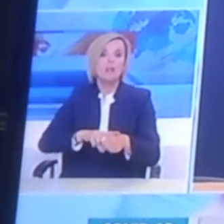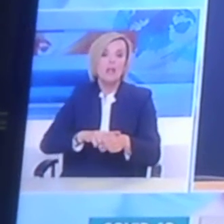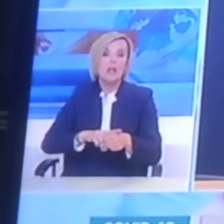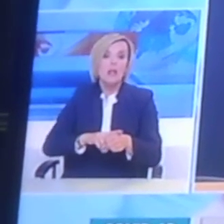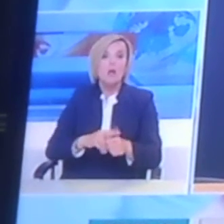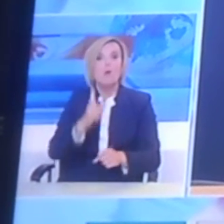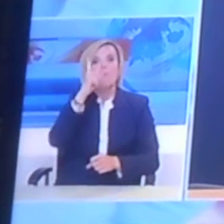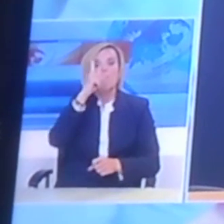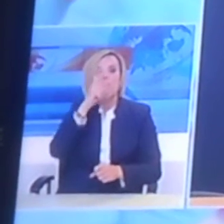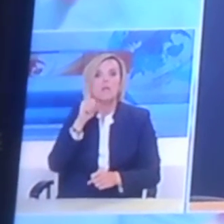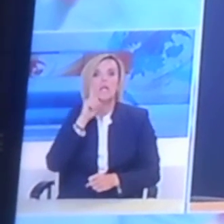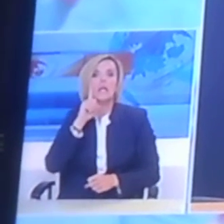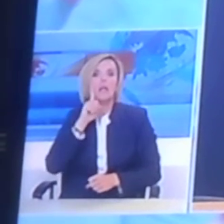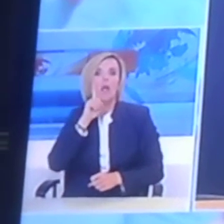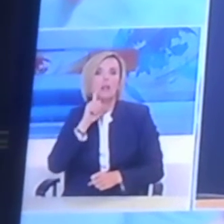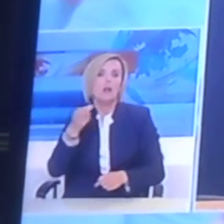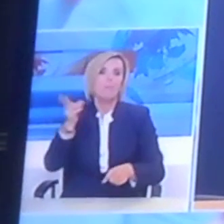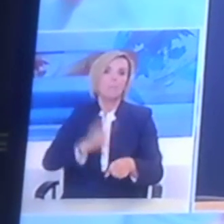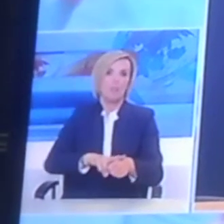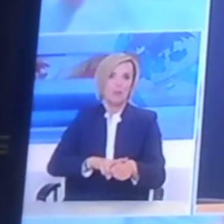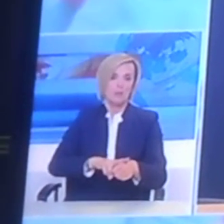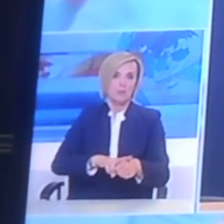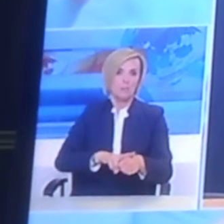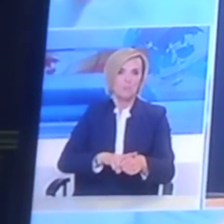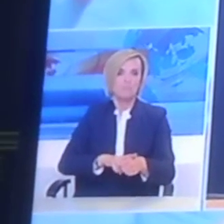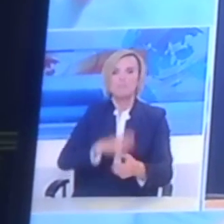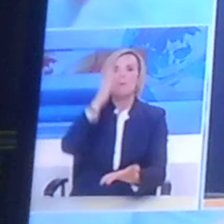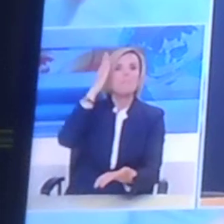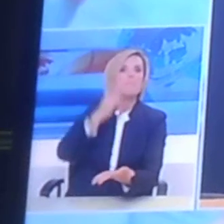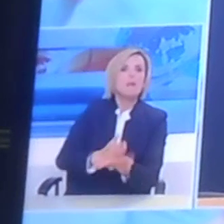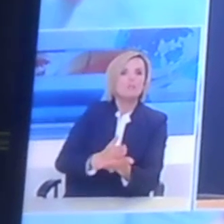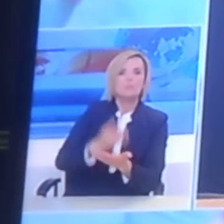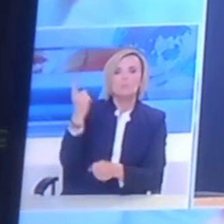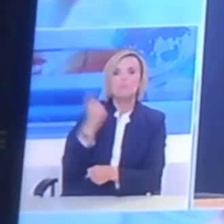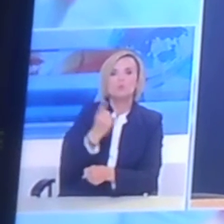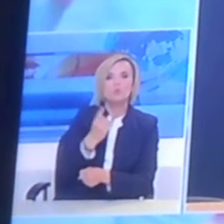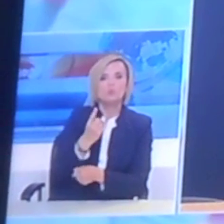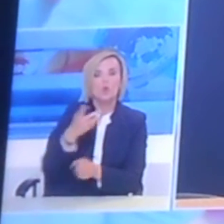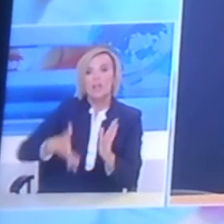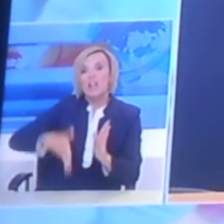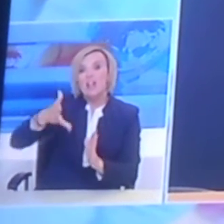Ο μέσος όρος ηλικίας των συμπολιτών μας που κατέληξαν ήταν τα 76 έτη.